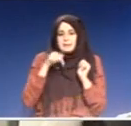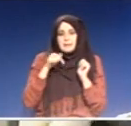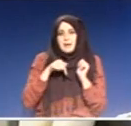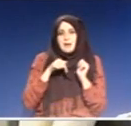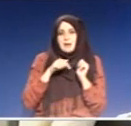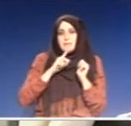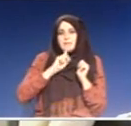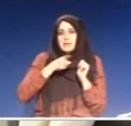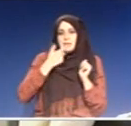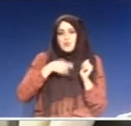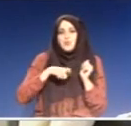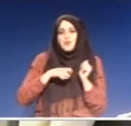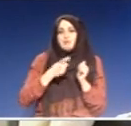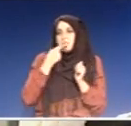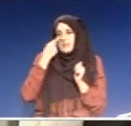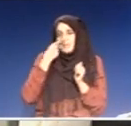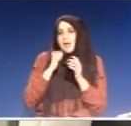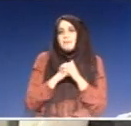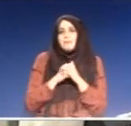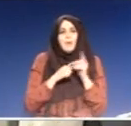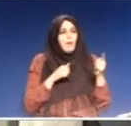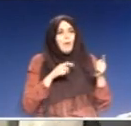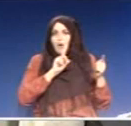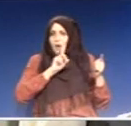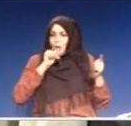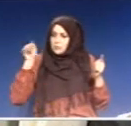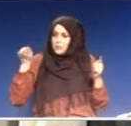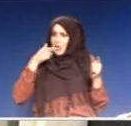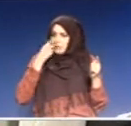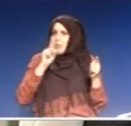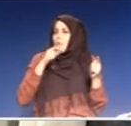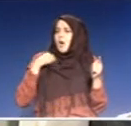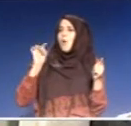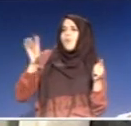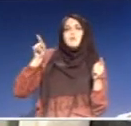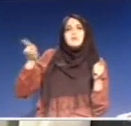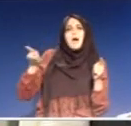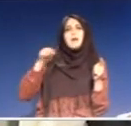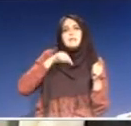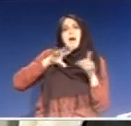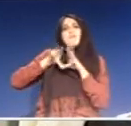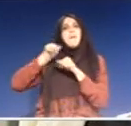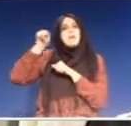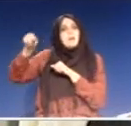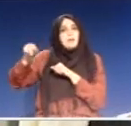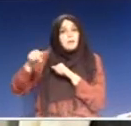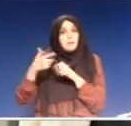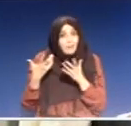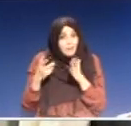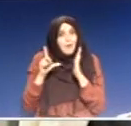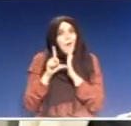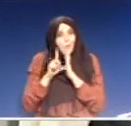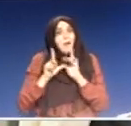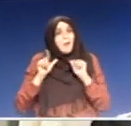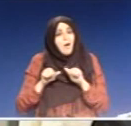الخبير المعين، طيب مفهوم، يأتي الخصم الثاني يقول للقاضي، شوف حتى القانون حدد في